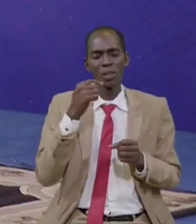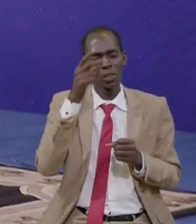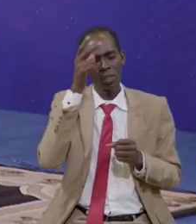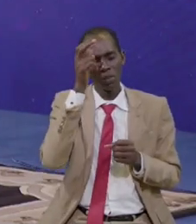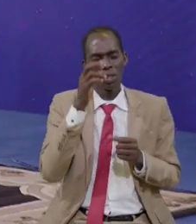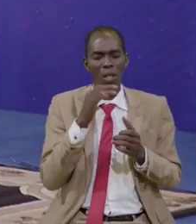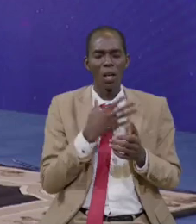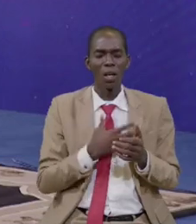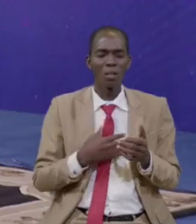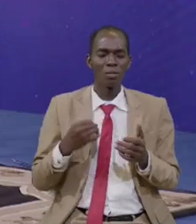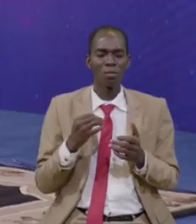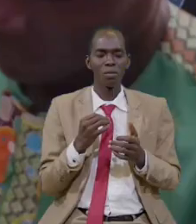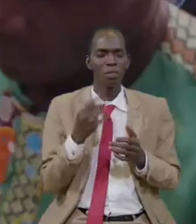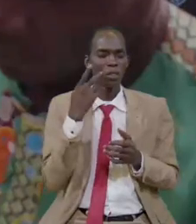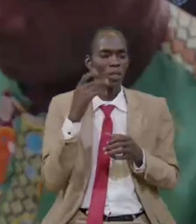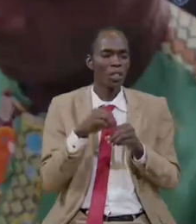Et cela est disponible pour toi.